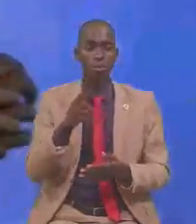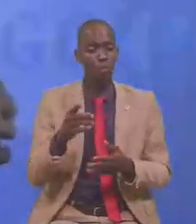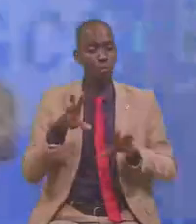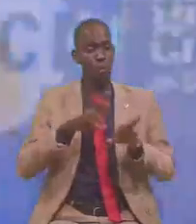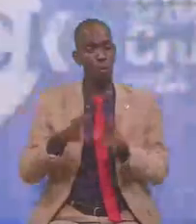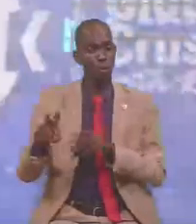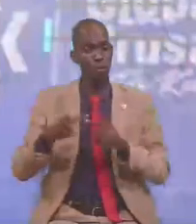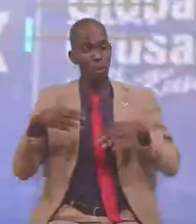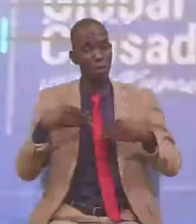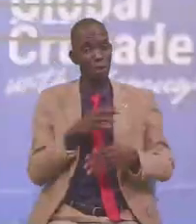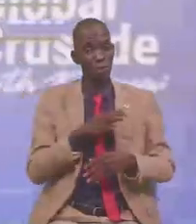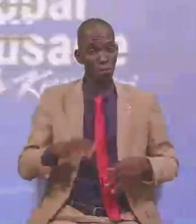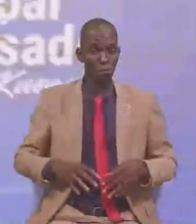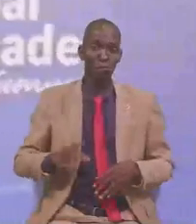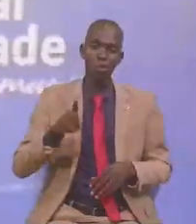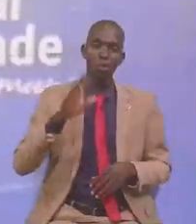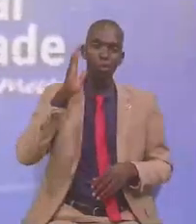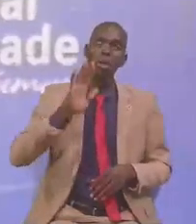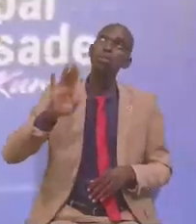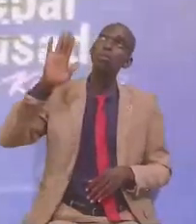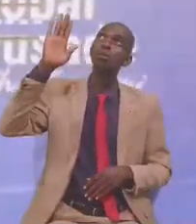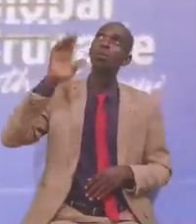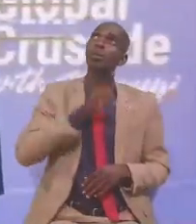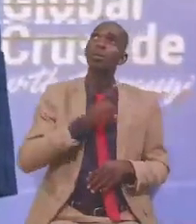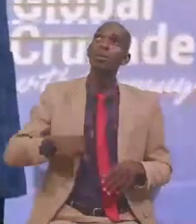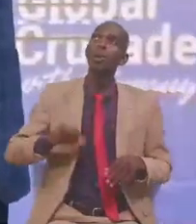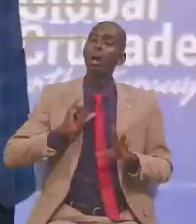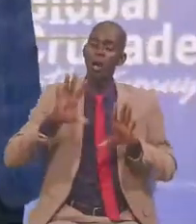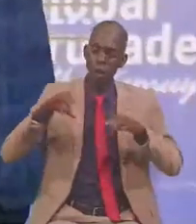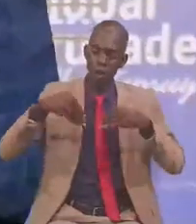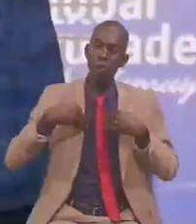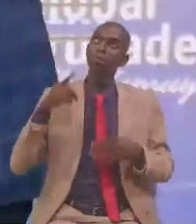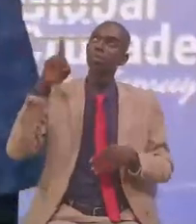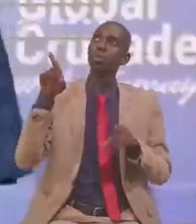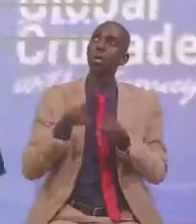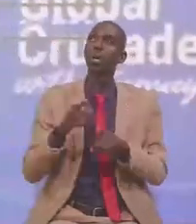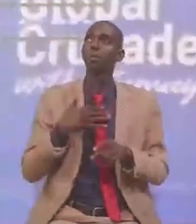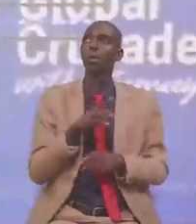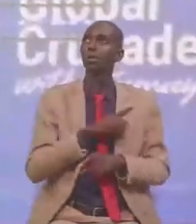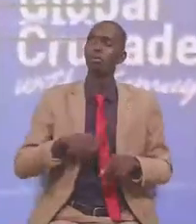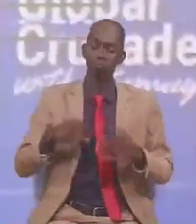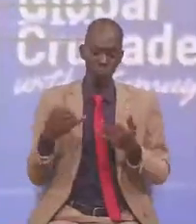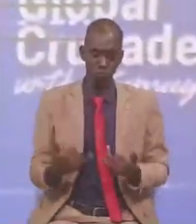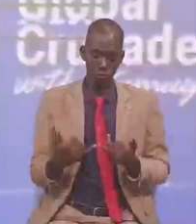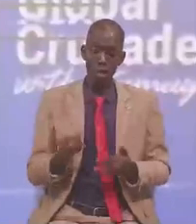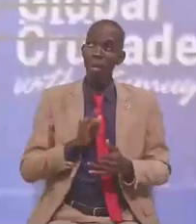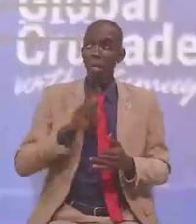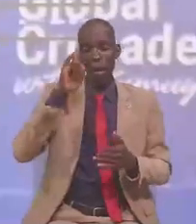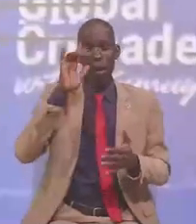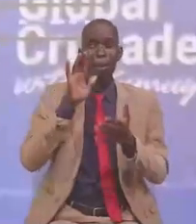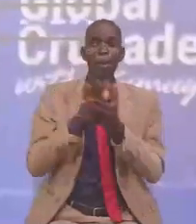dites Seigneur, je t'accepte comme mon Seigneur ce jour. Je crois, tu es mon Seigneur ce